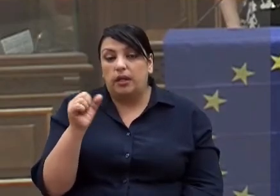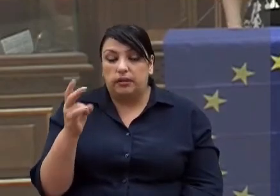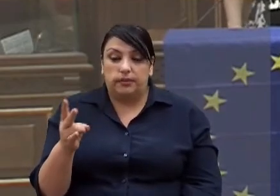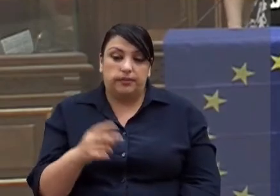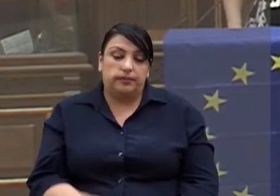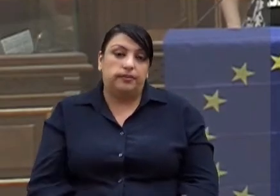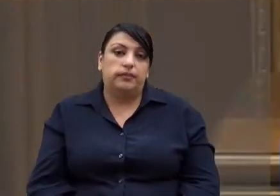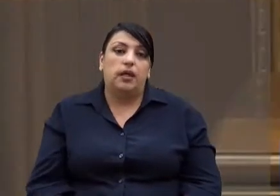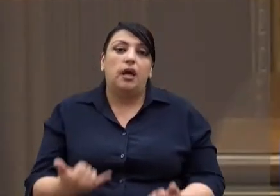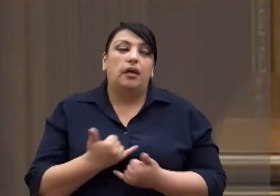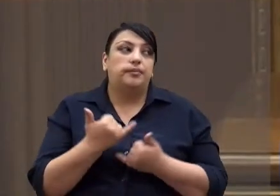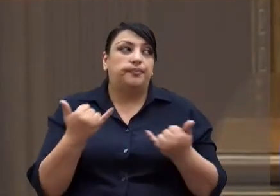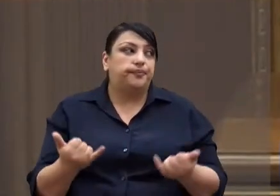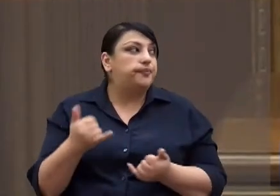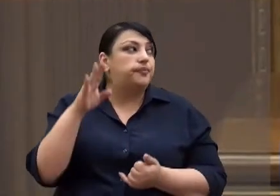Հարգարժան պարոն Եղոյան,